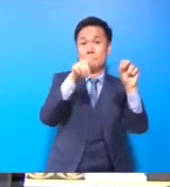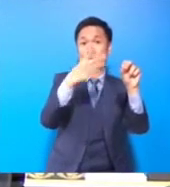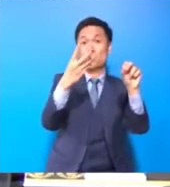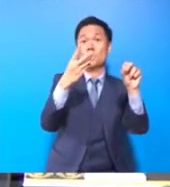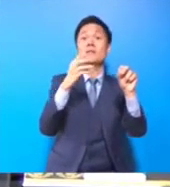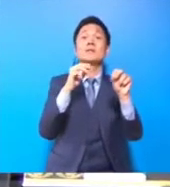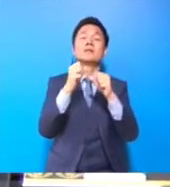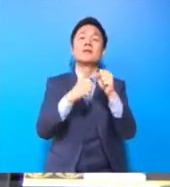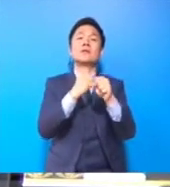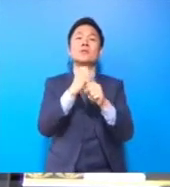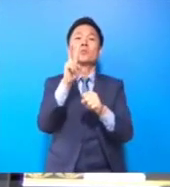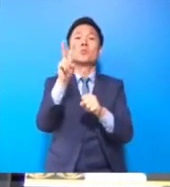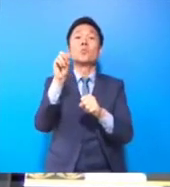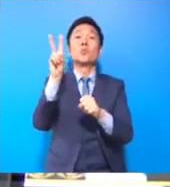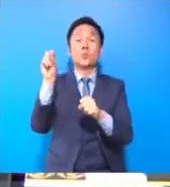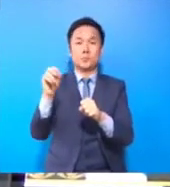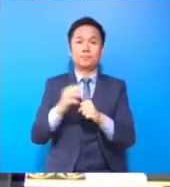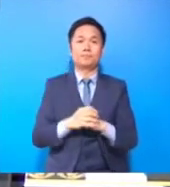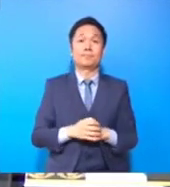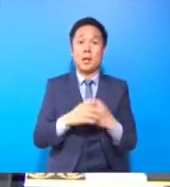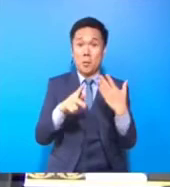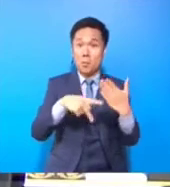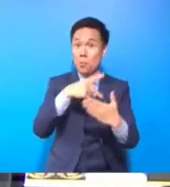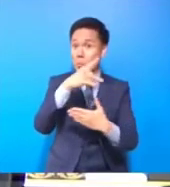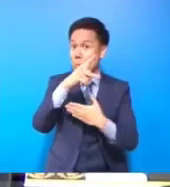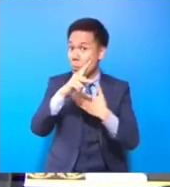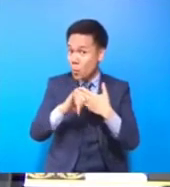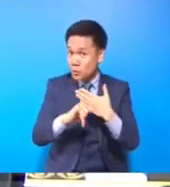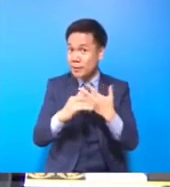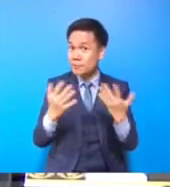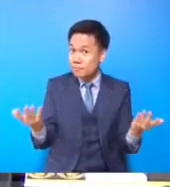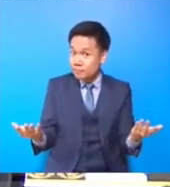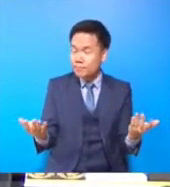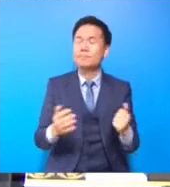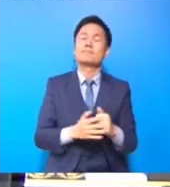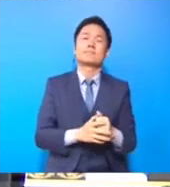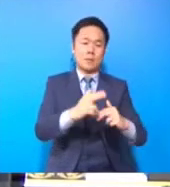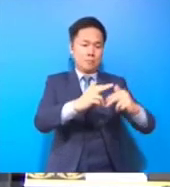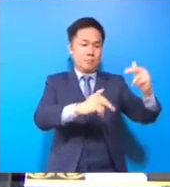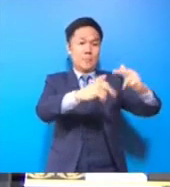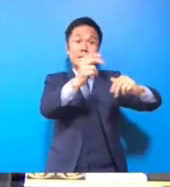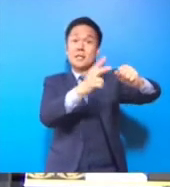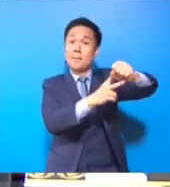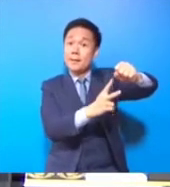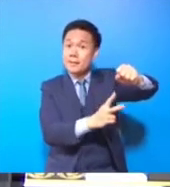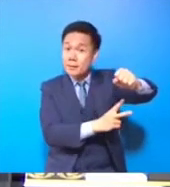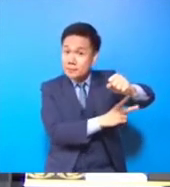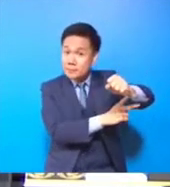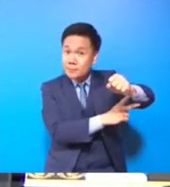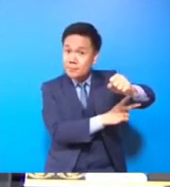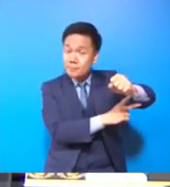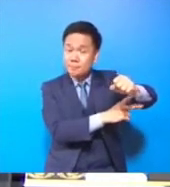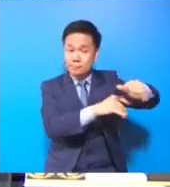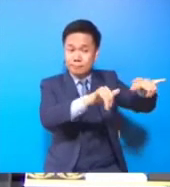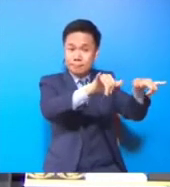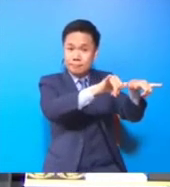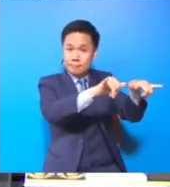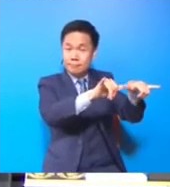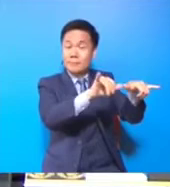2020 Scope proyek ini adalah melibatkan pembinaan jembatan sepanjang